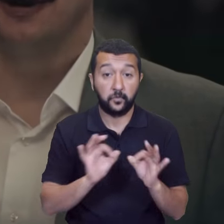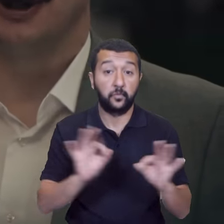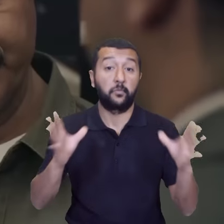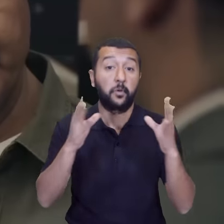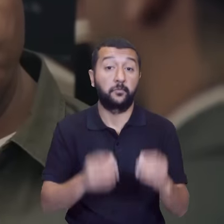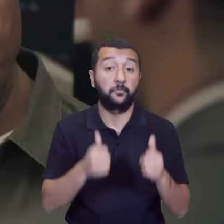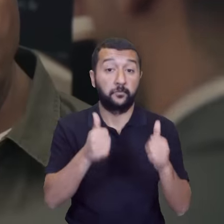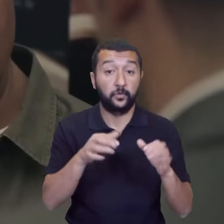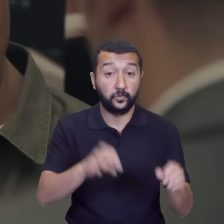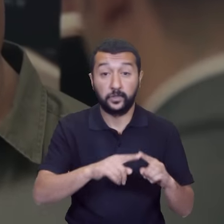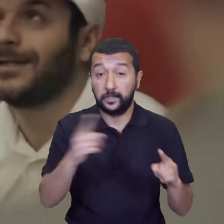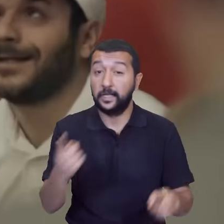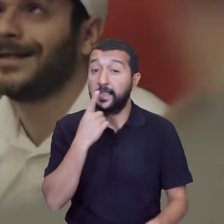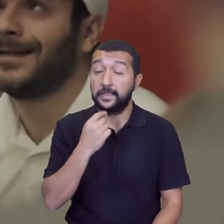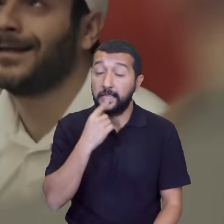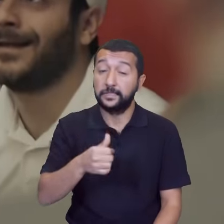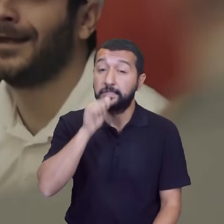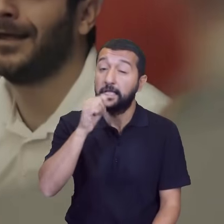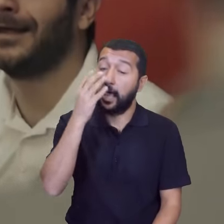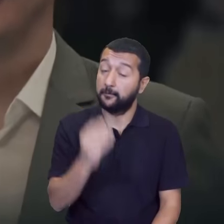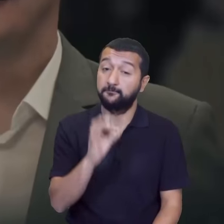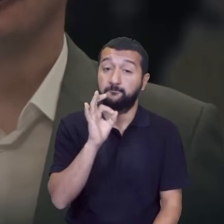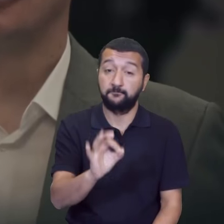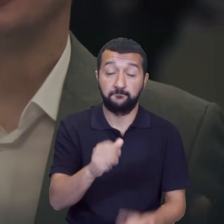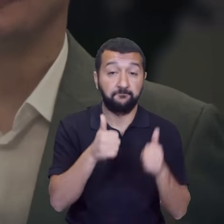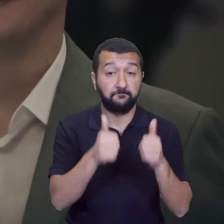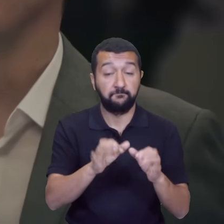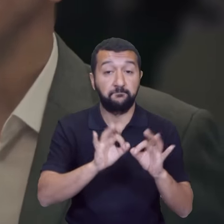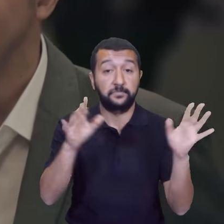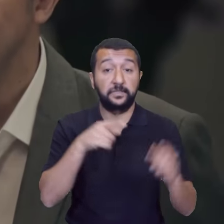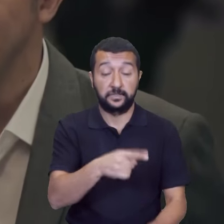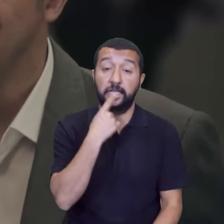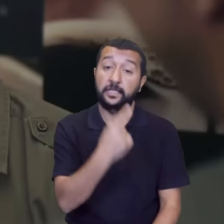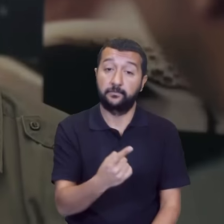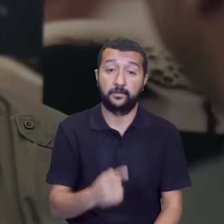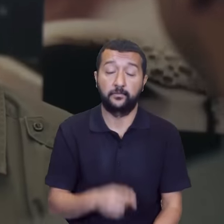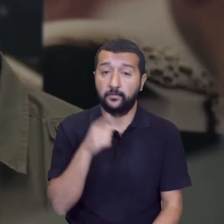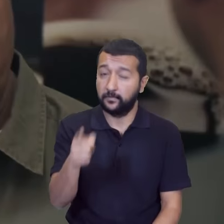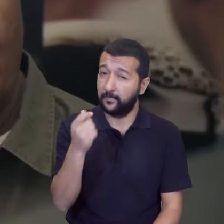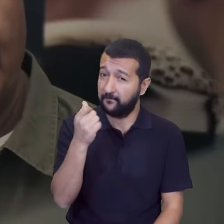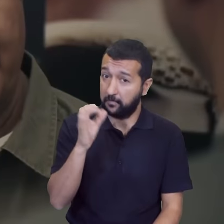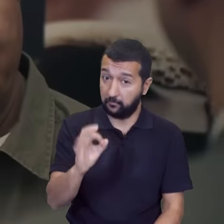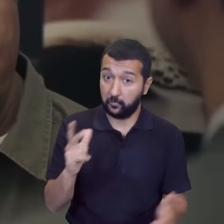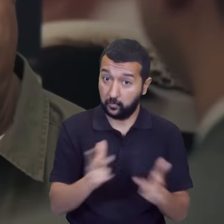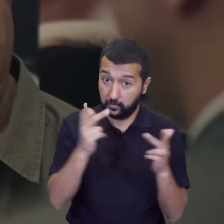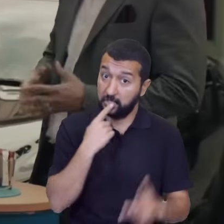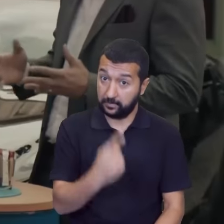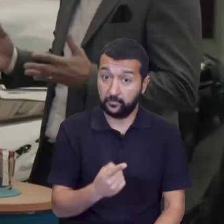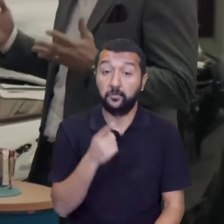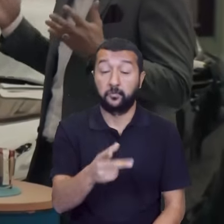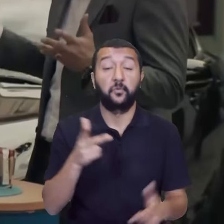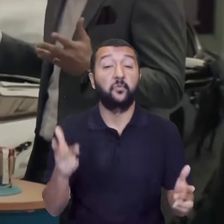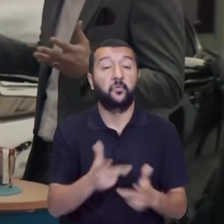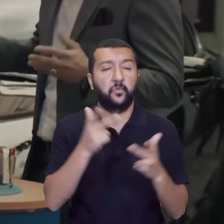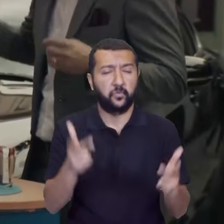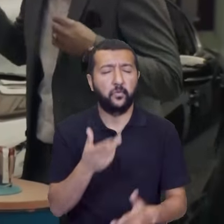Mükemmel olmuş. Şu ana kadar tattığım en olgun, en dolgun aromalardan biri diyebilirim. Peki fiyat da dolgun diyebilir miyiz? Hem